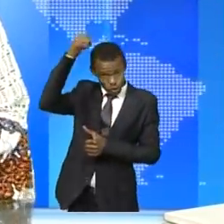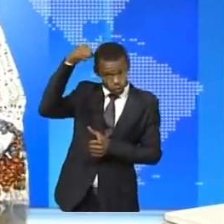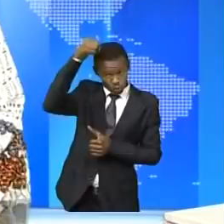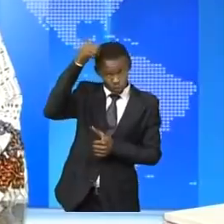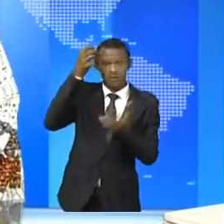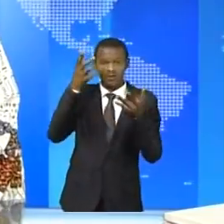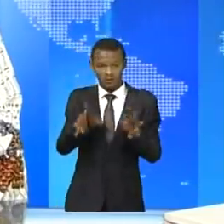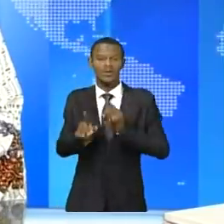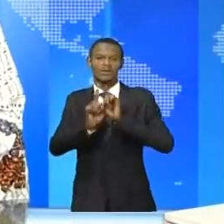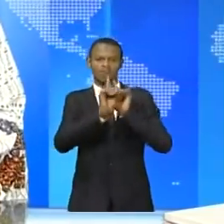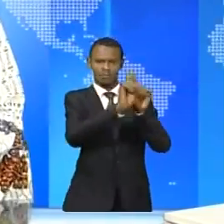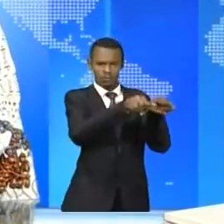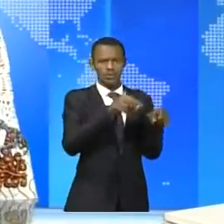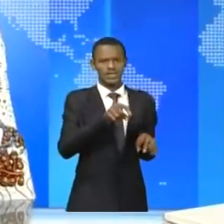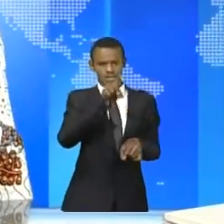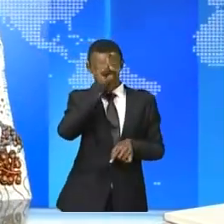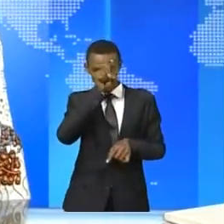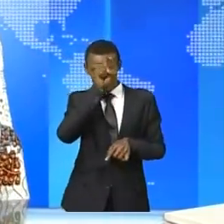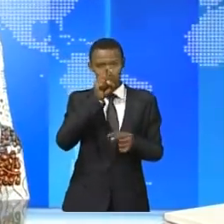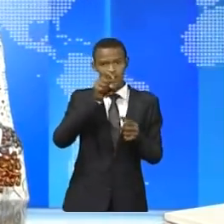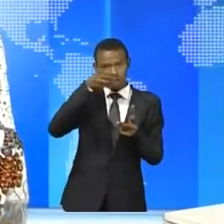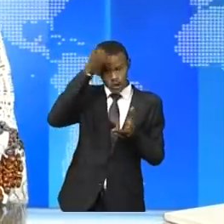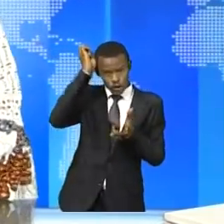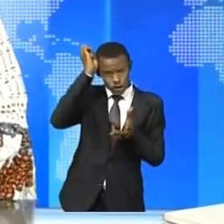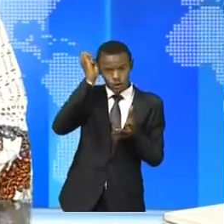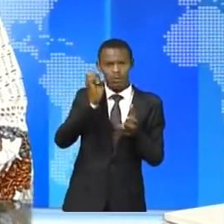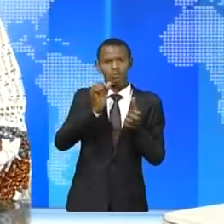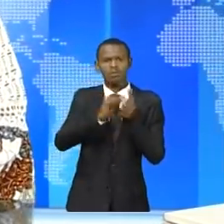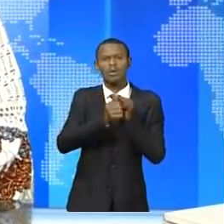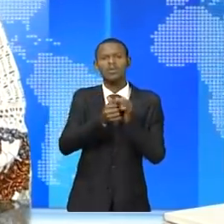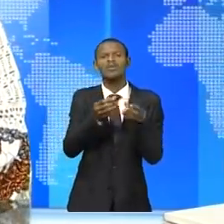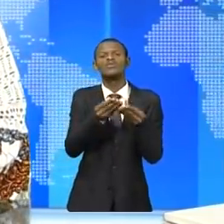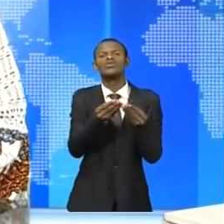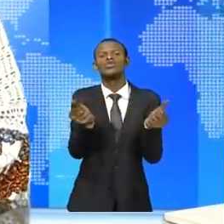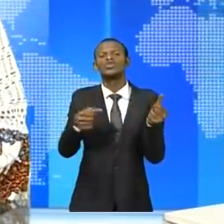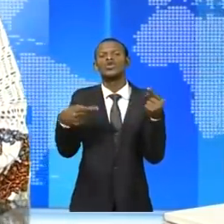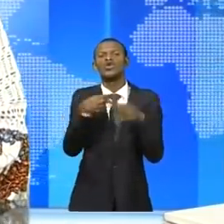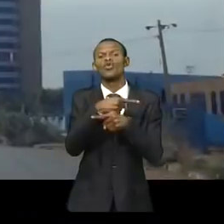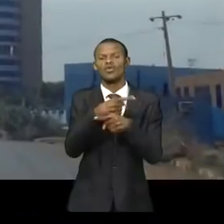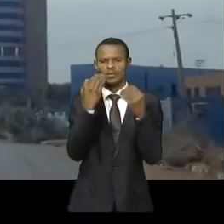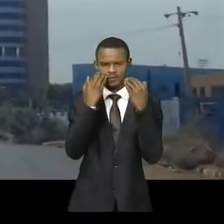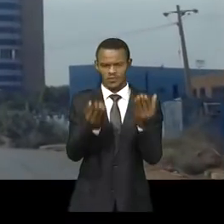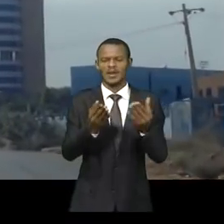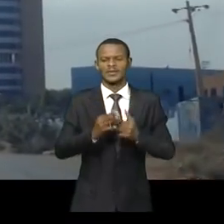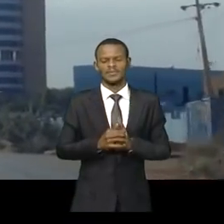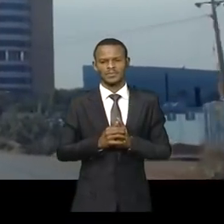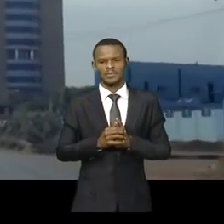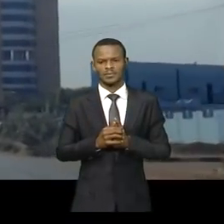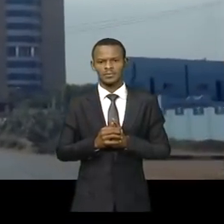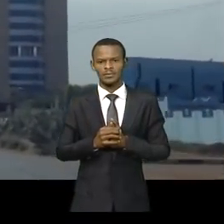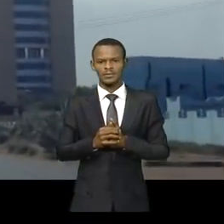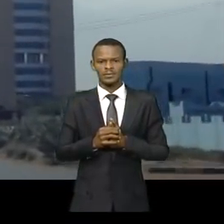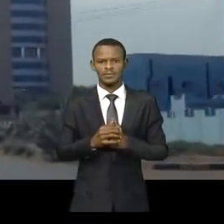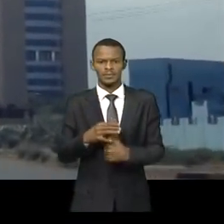le barrage de la Renaissance construit par l'Éthiopie sur le Nil Bleu. Reportage. Khartoum, capitale de la